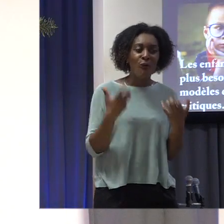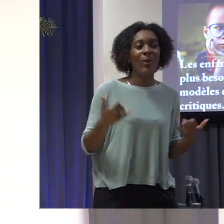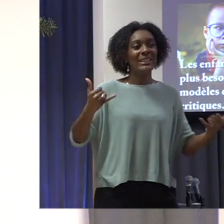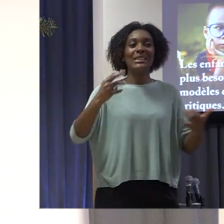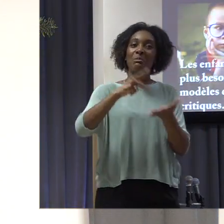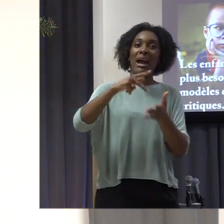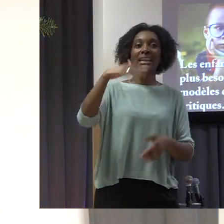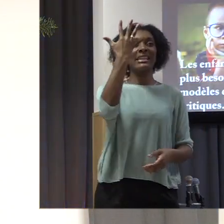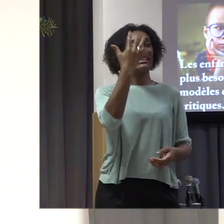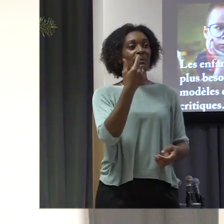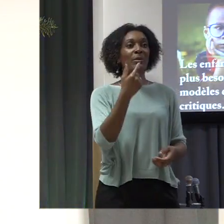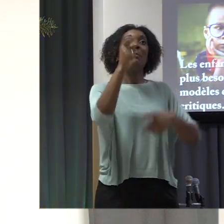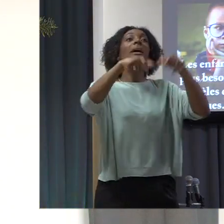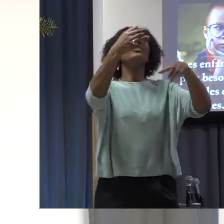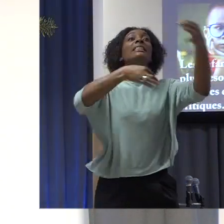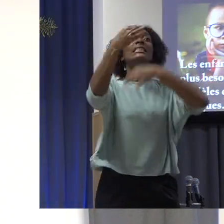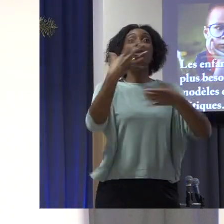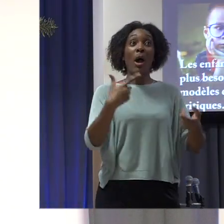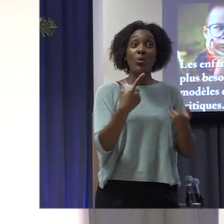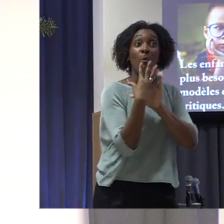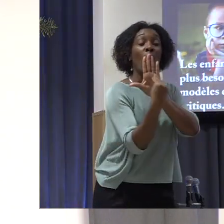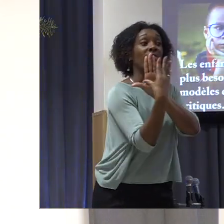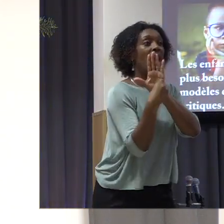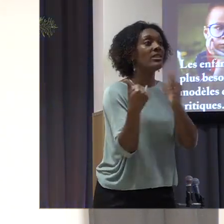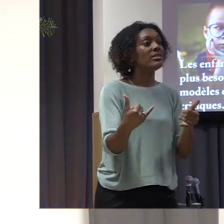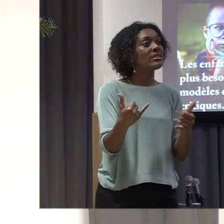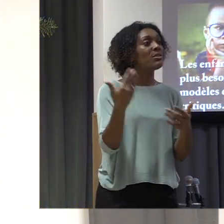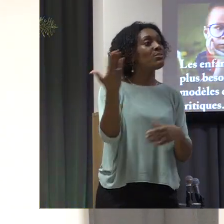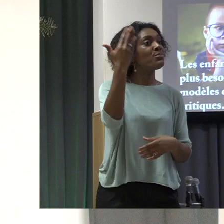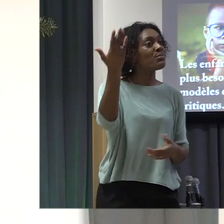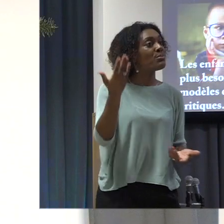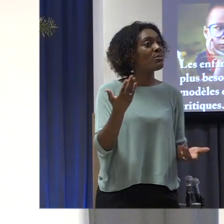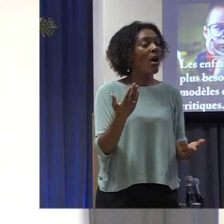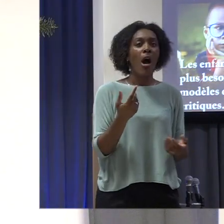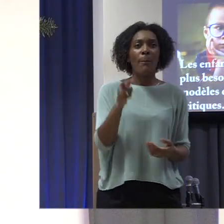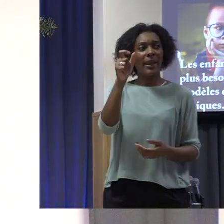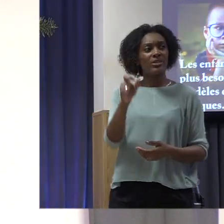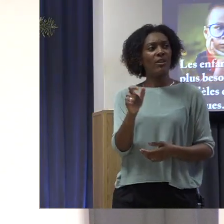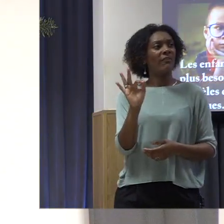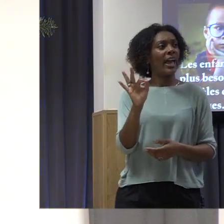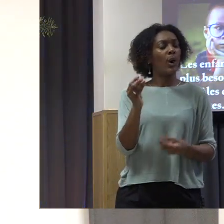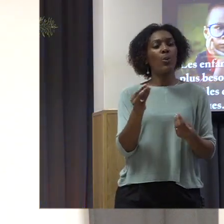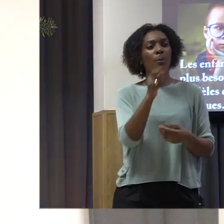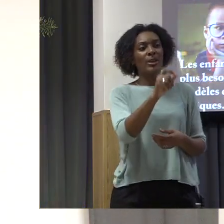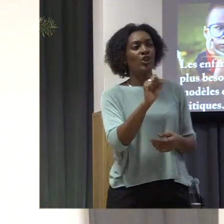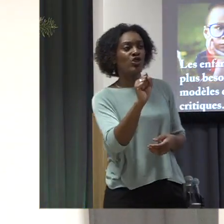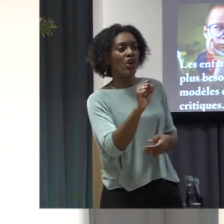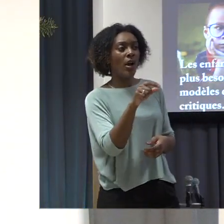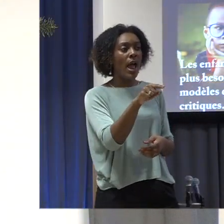de Fondary qu'elle soit un modèle pour tous, qu'on puisse dire que tel ou tel frère est un